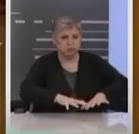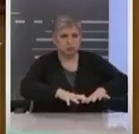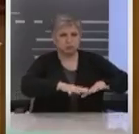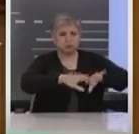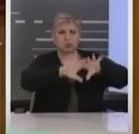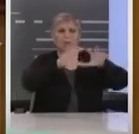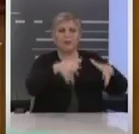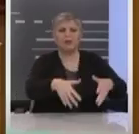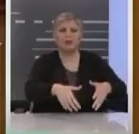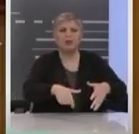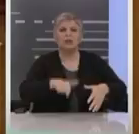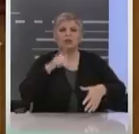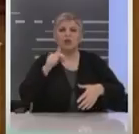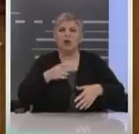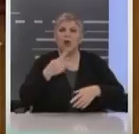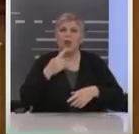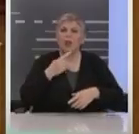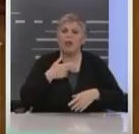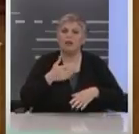Εμείς όμως είμαστε υποχρεωμένοι